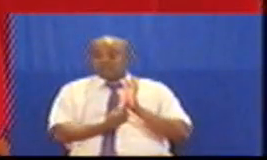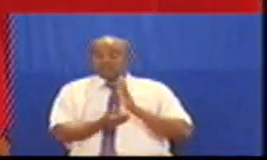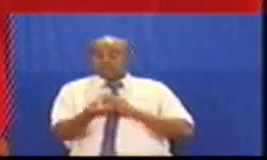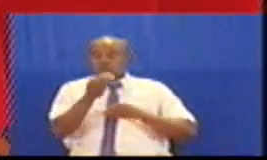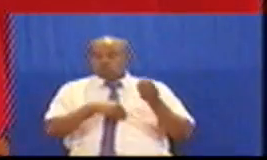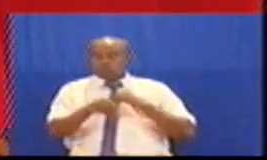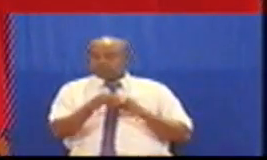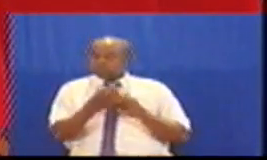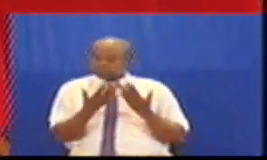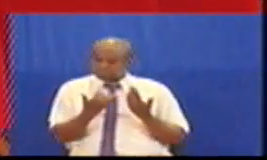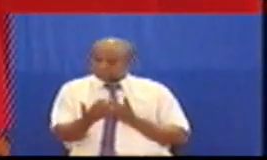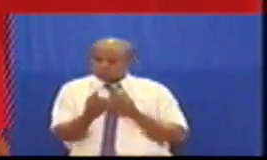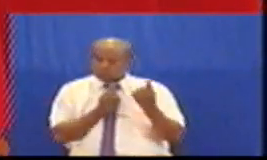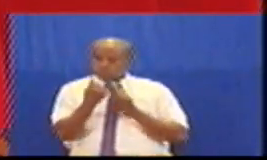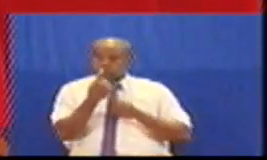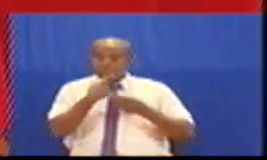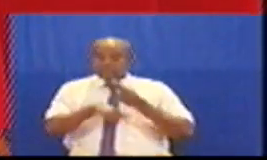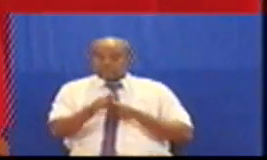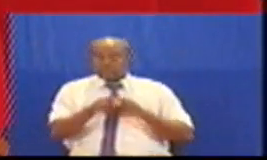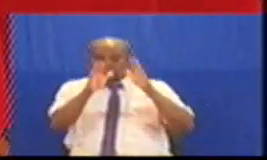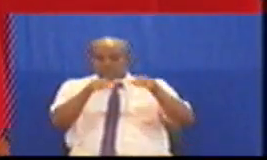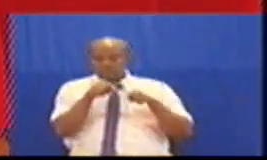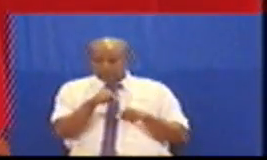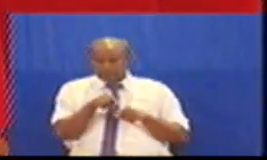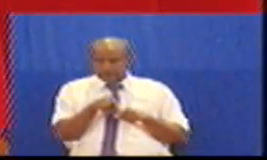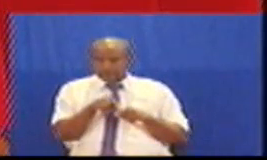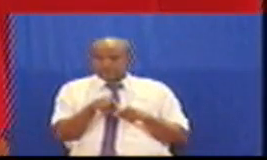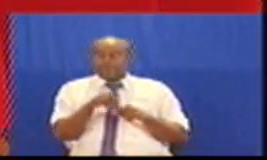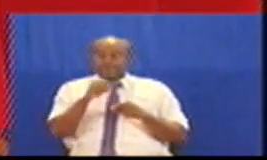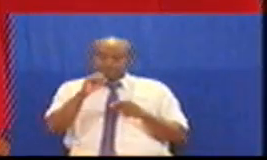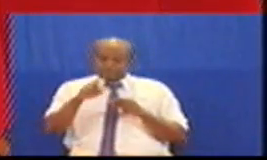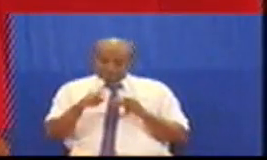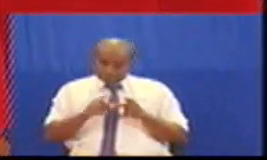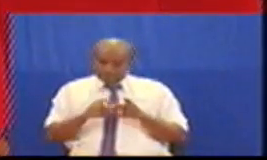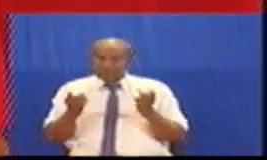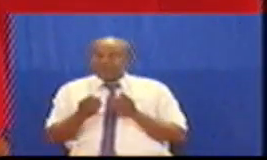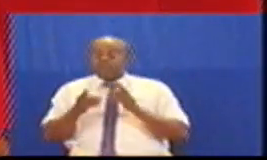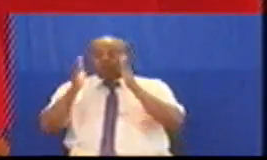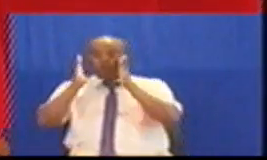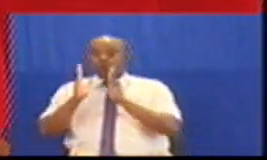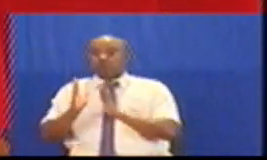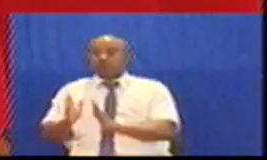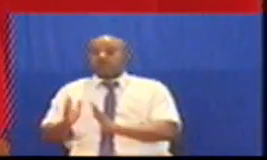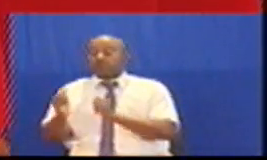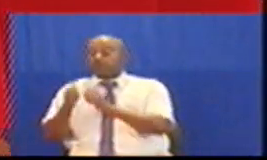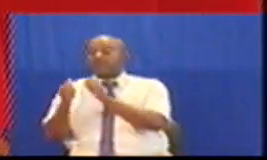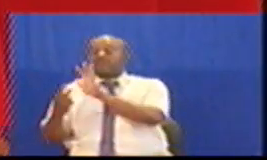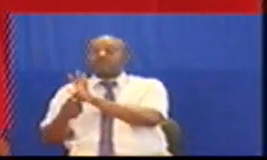wamechangia kwa kuzungumza ndani ya bunge, wakati waheshimiwa wabunge